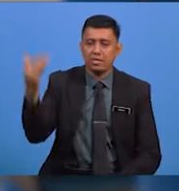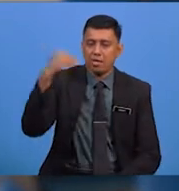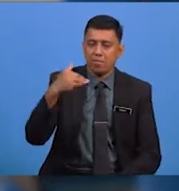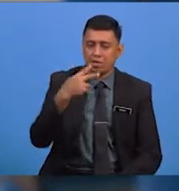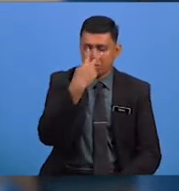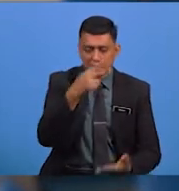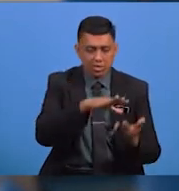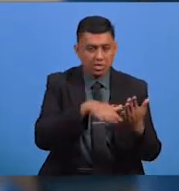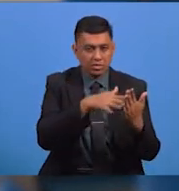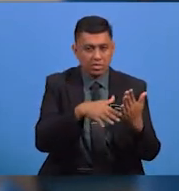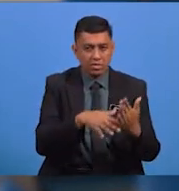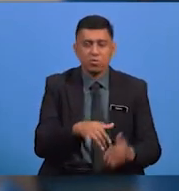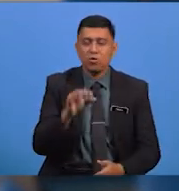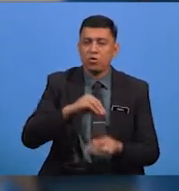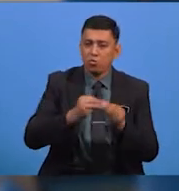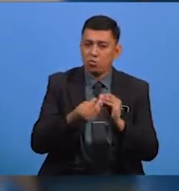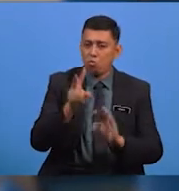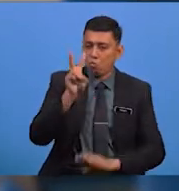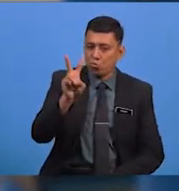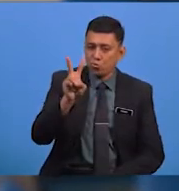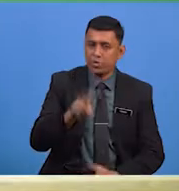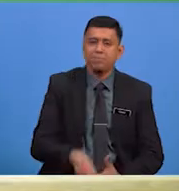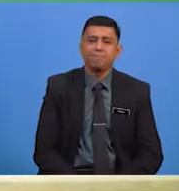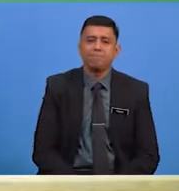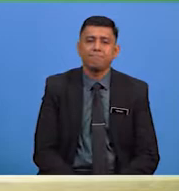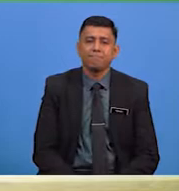teliti soalan nombor dua.